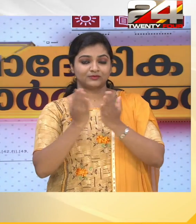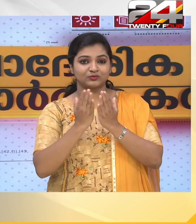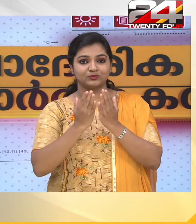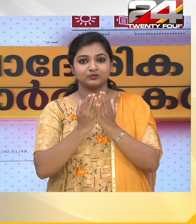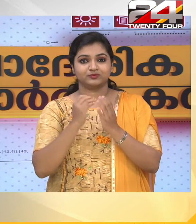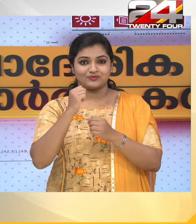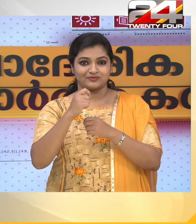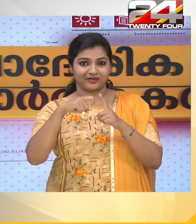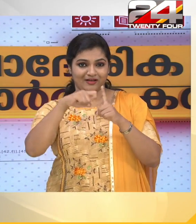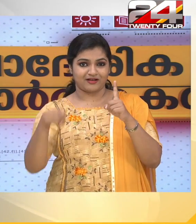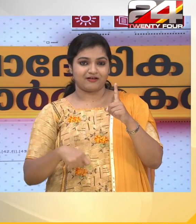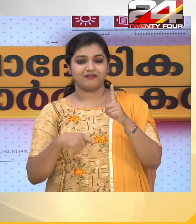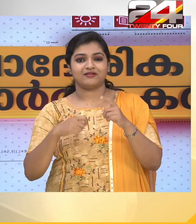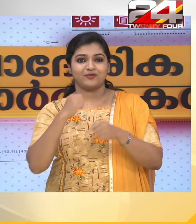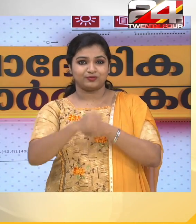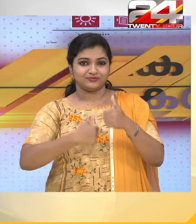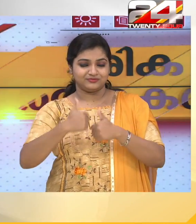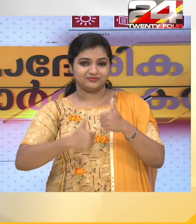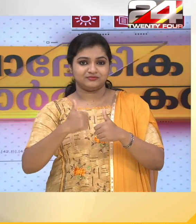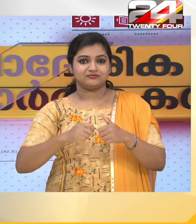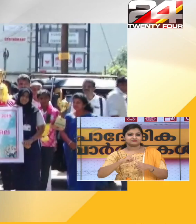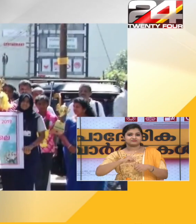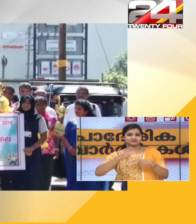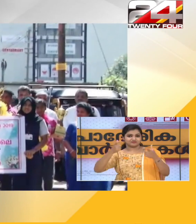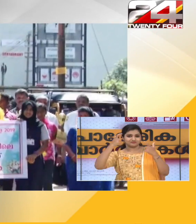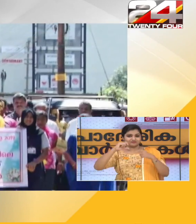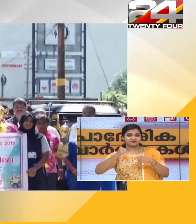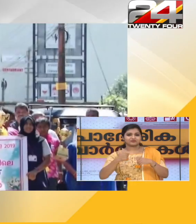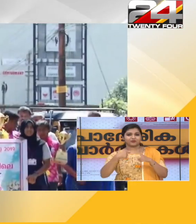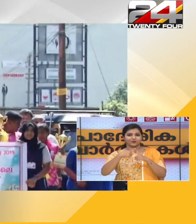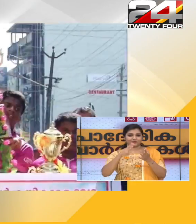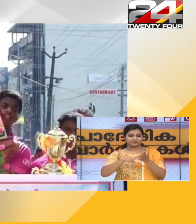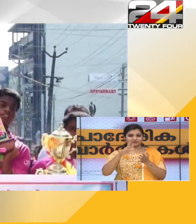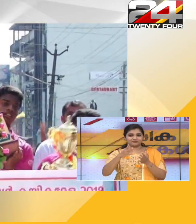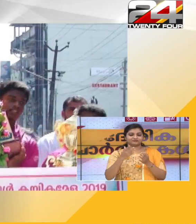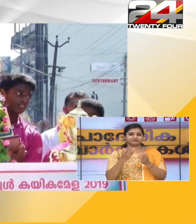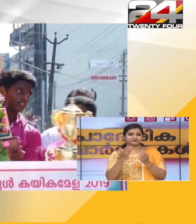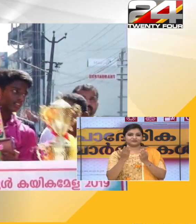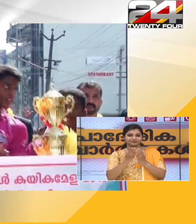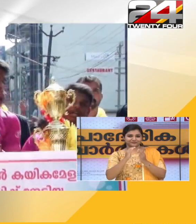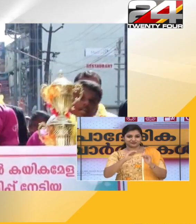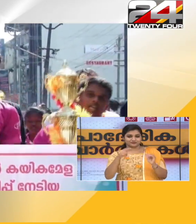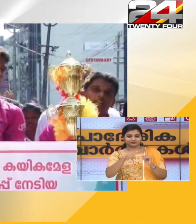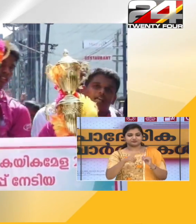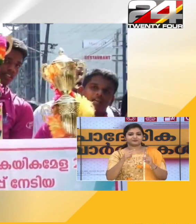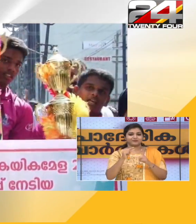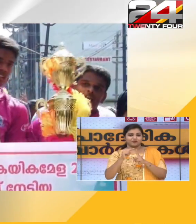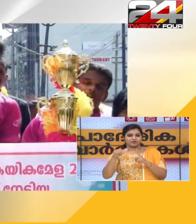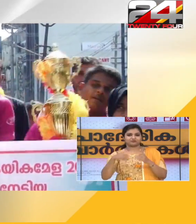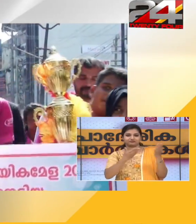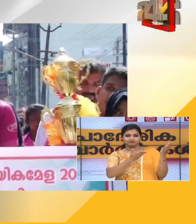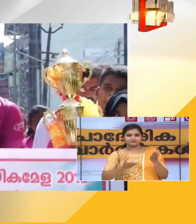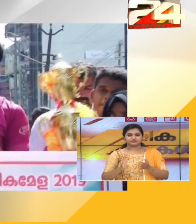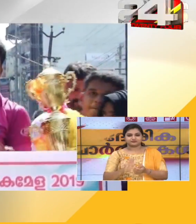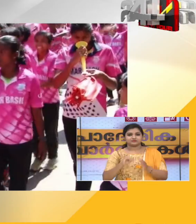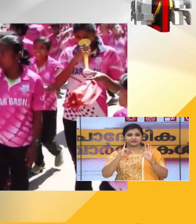സംസ്ഥാന സ്കൂൾ കായികമേളയിൽ ചാമ്പ്യൻ പട്ടം നേടിയ കോതമംഗലം മാർ ബേസിൽ സ്കൂളിലെ കായിക താരങ്ങൾക്ക് പൗരാവലി സ്വീകരണം നൽകി. 62